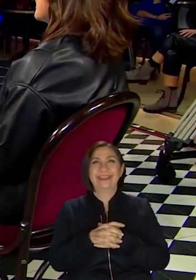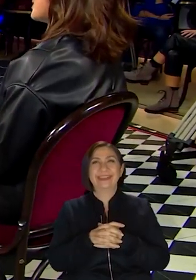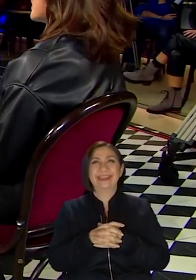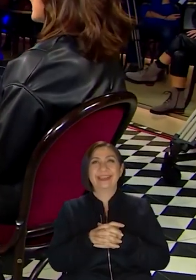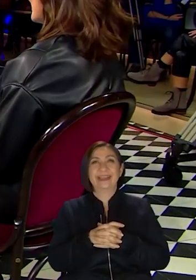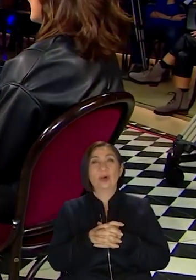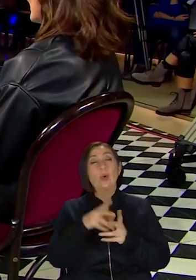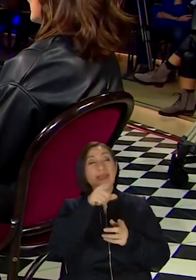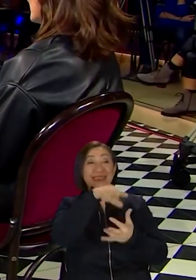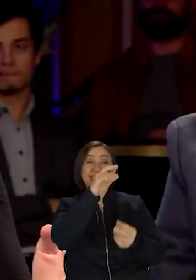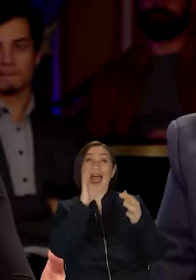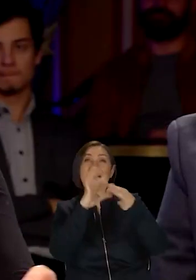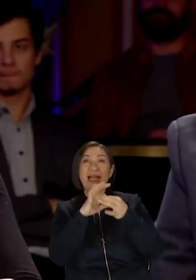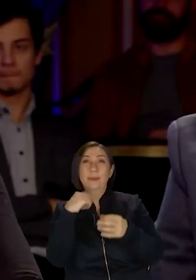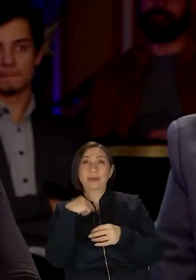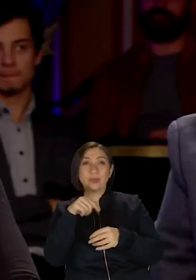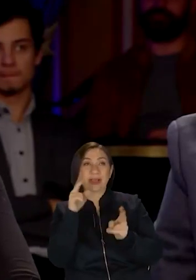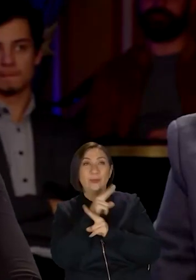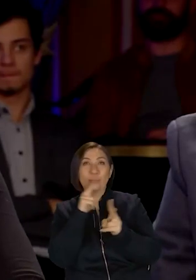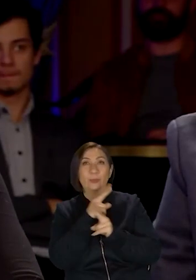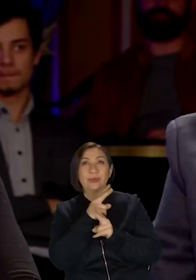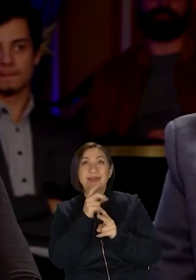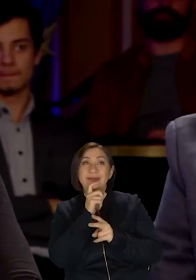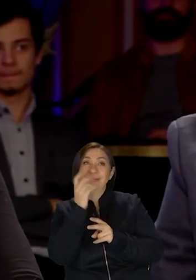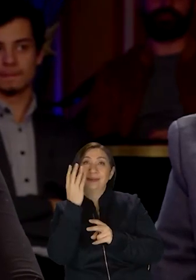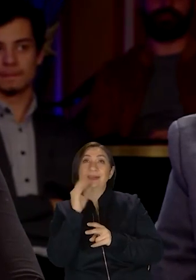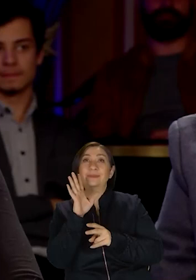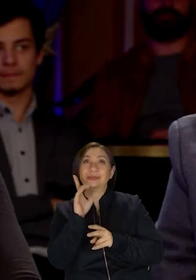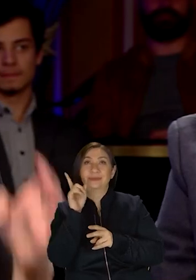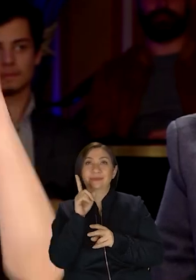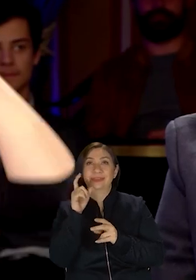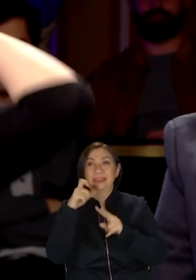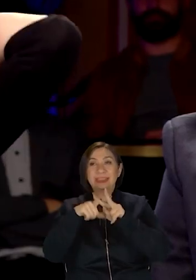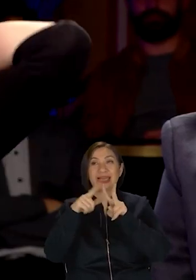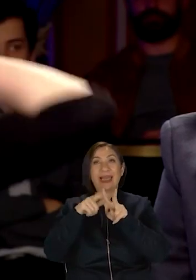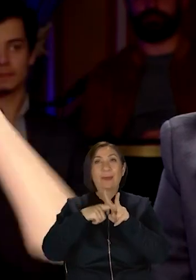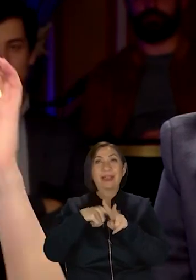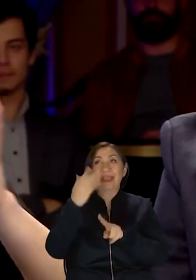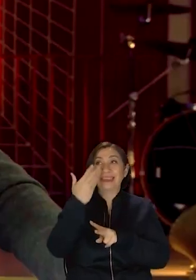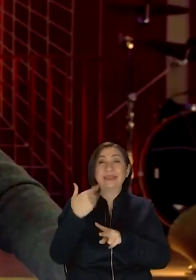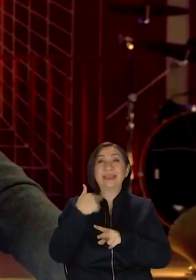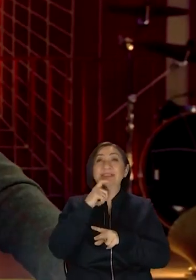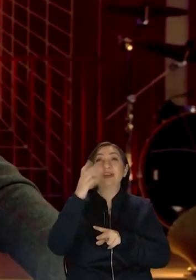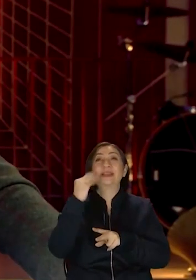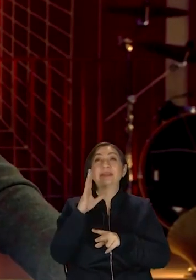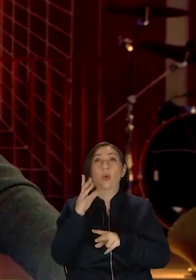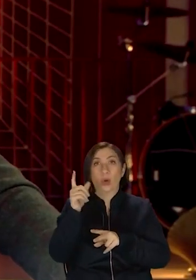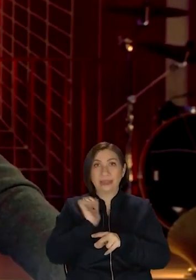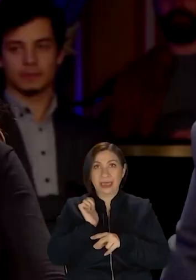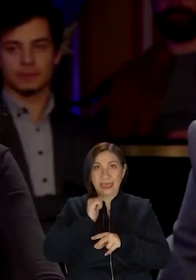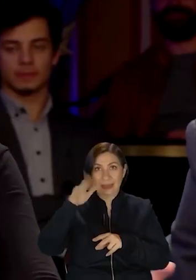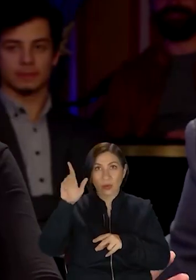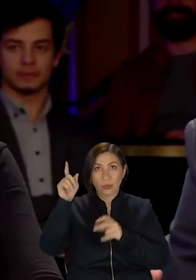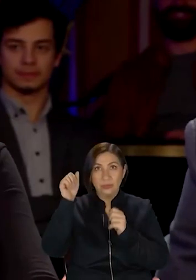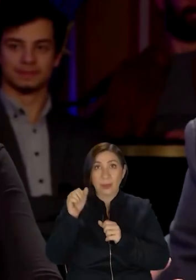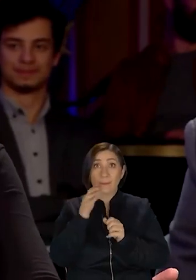bilmiyorum. O sizle alakalı galiba. Ben de şimdi gülüp duruyorum. Yani yanlış anlamasın o da hani. Beni izlersin. Ya ben bir daha söyleyeyim nerede de. Nerede o? Askere gitti.